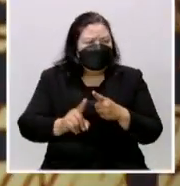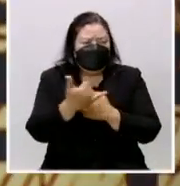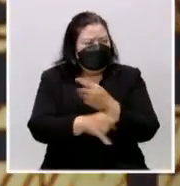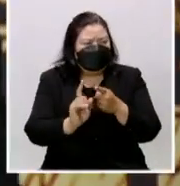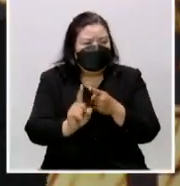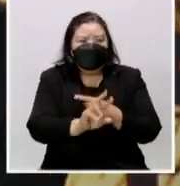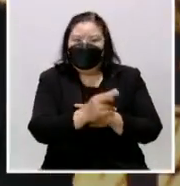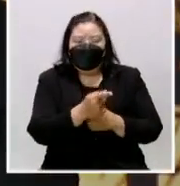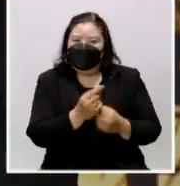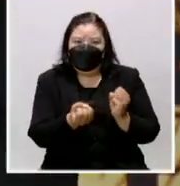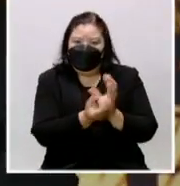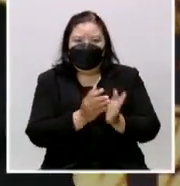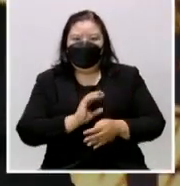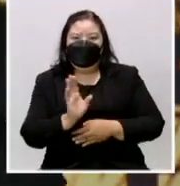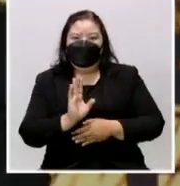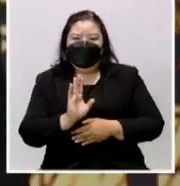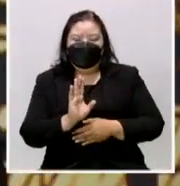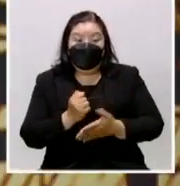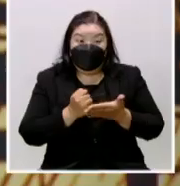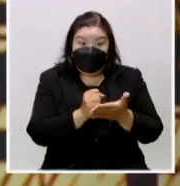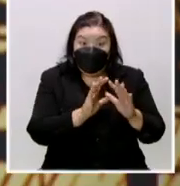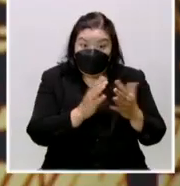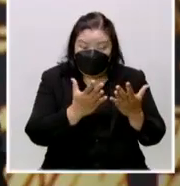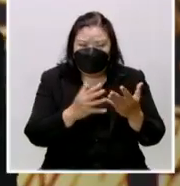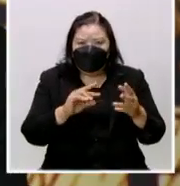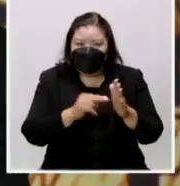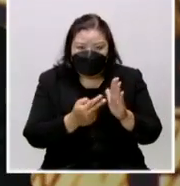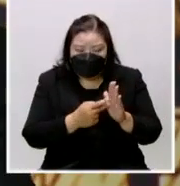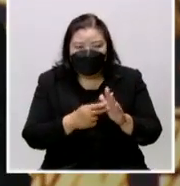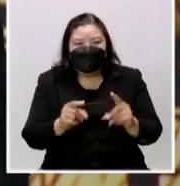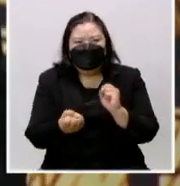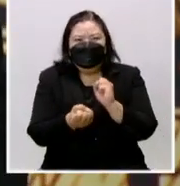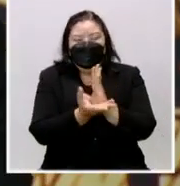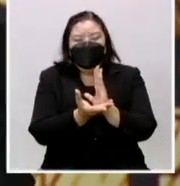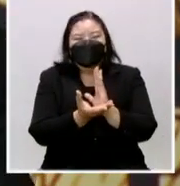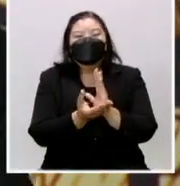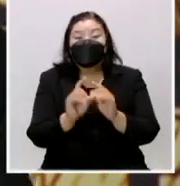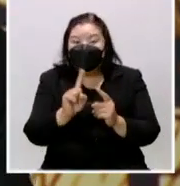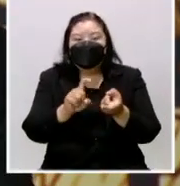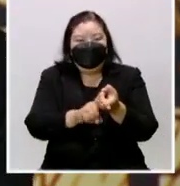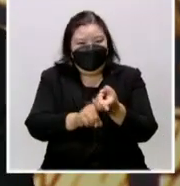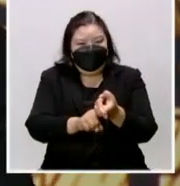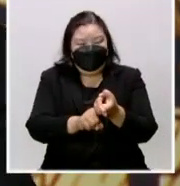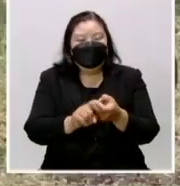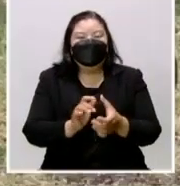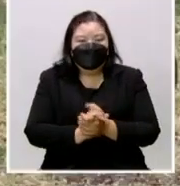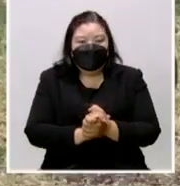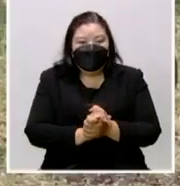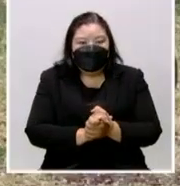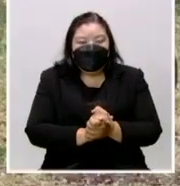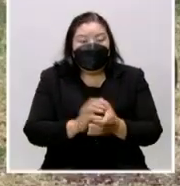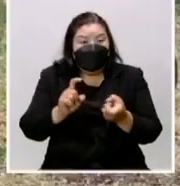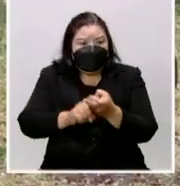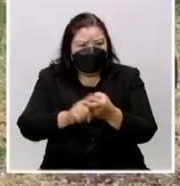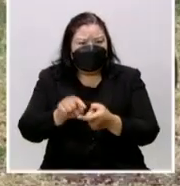ในที่ประชุมก็เกรงว่าการคว่ำบาตรล่วงหน้าจะเป็นการยั่วยุมากกว่าที่จะขัดขวางรัสเซียค่ะผู้นำยูเครนระบุว่ารัสเซียนั่นแหละ